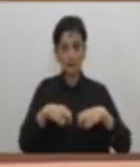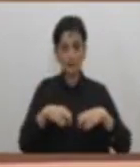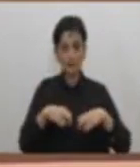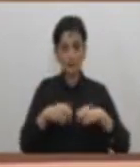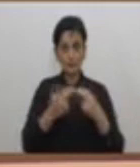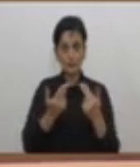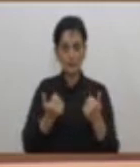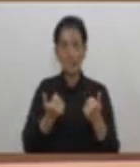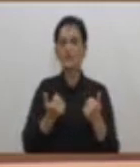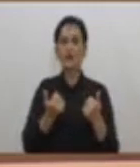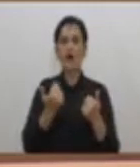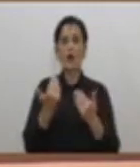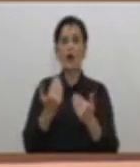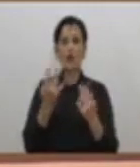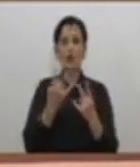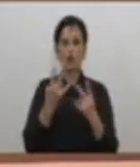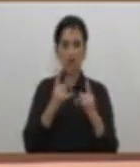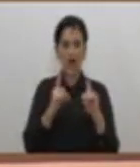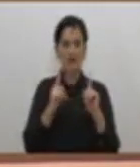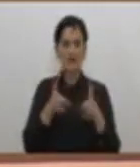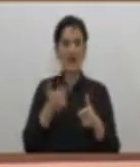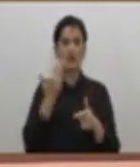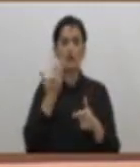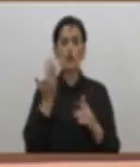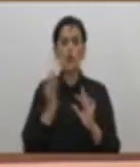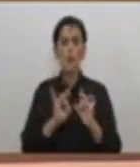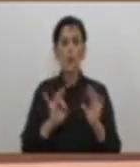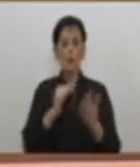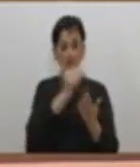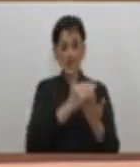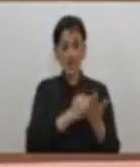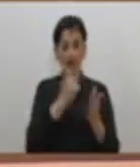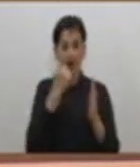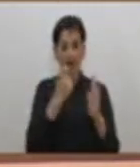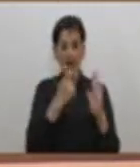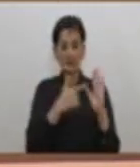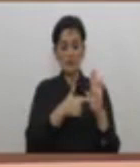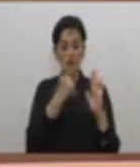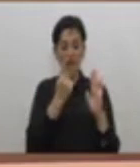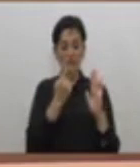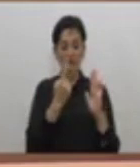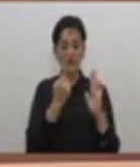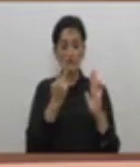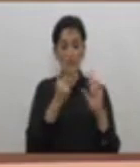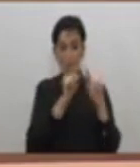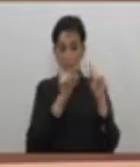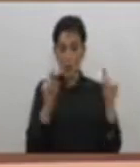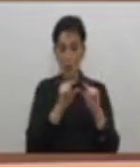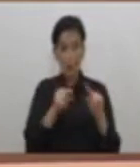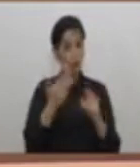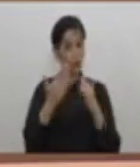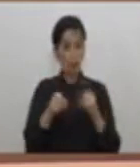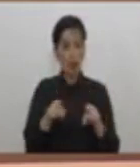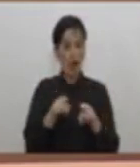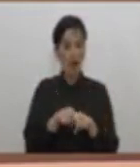Და მათ უნდა დაეთანხმოს მოხსენებელი. Იხილეთ რეგლამენტის 117, 111, 112 მუხლები. Მოცემულ შემთხვევაში ასე